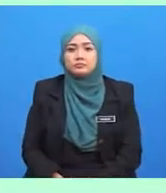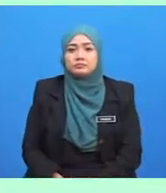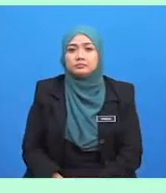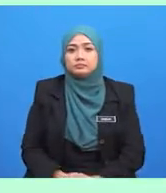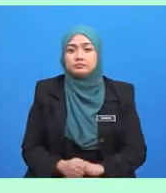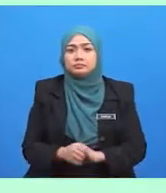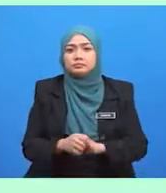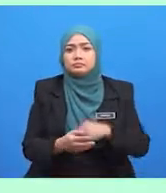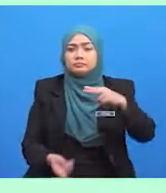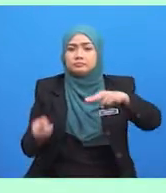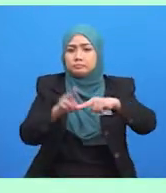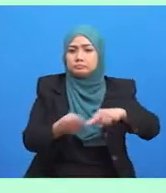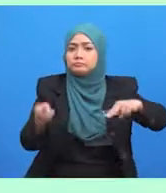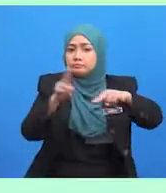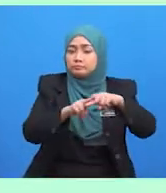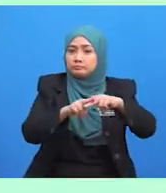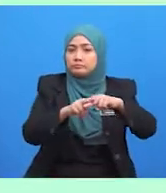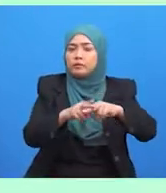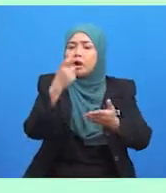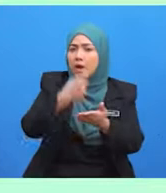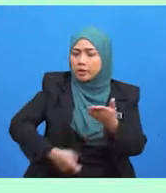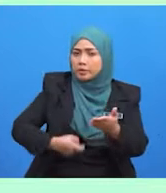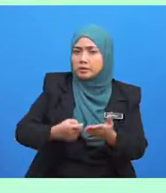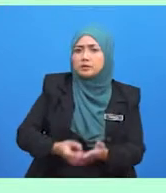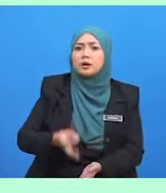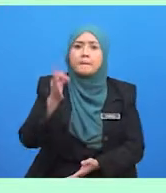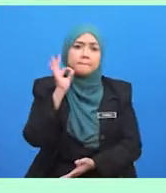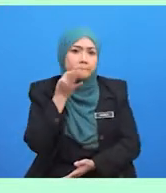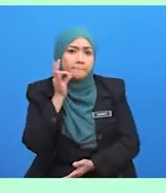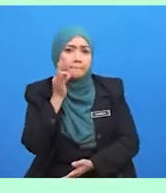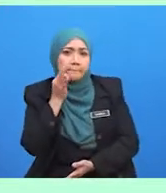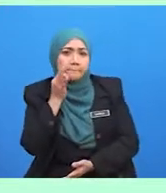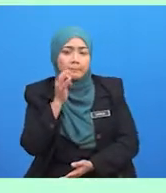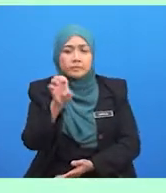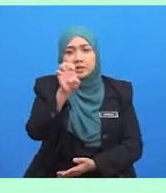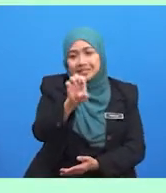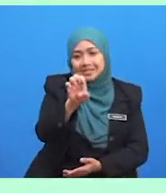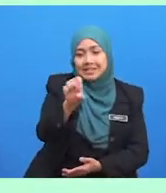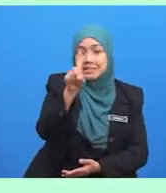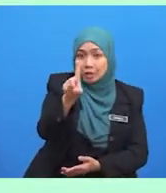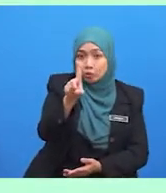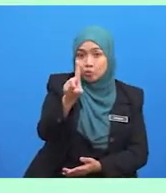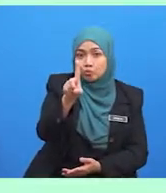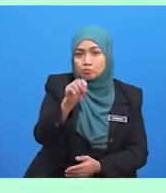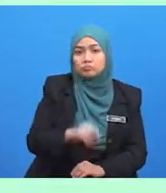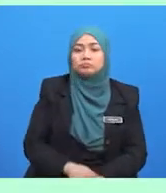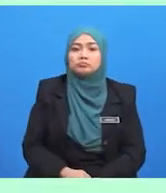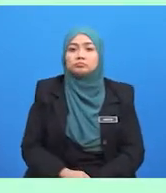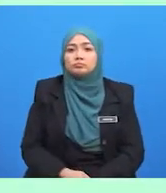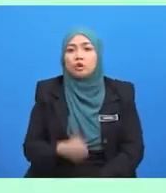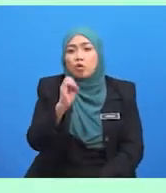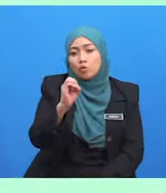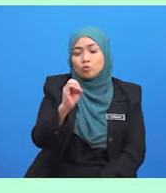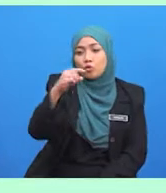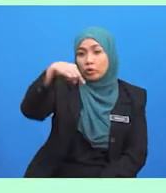Tingkat harga beras dicapai pada P1 dan jumlah kuantiti permintaan beras adalah 0Q2.